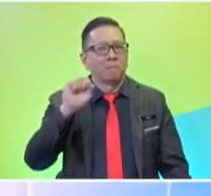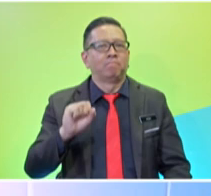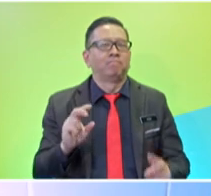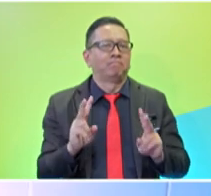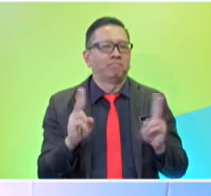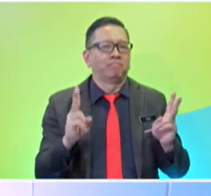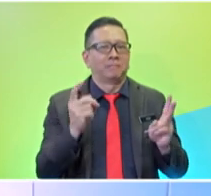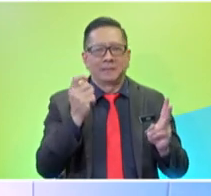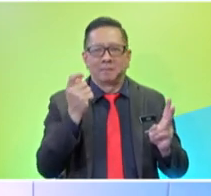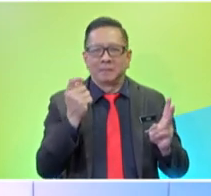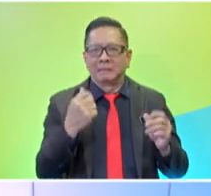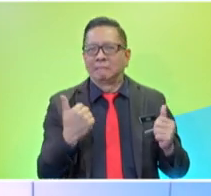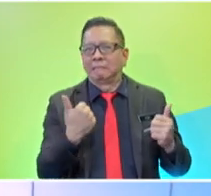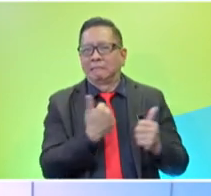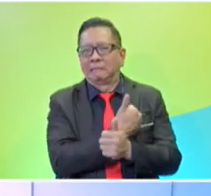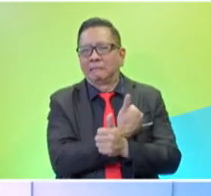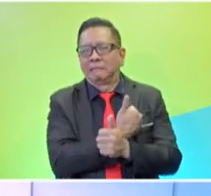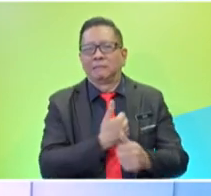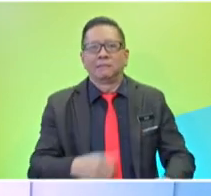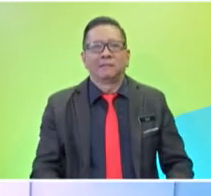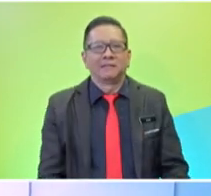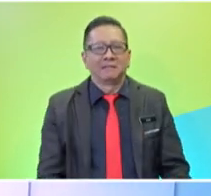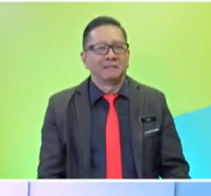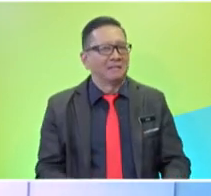ada sedikit suka aja